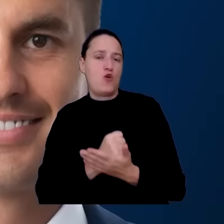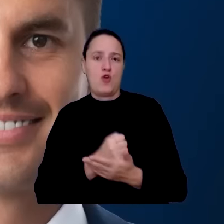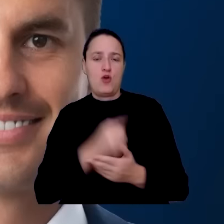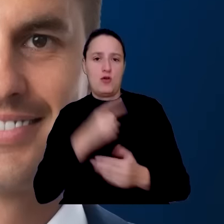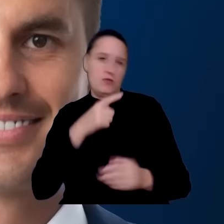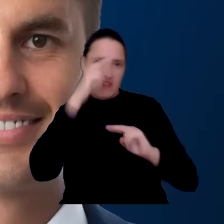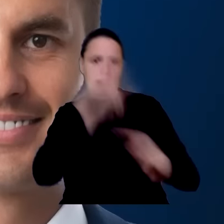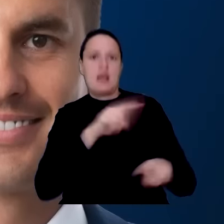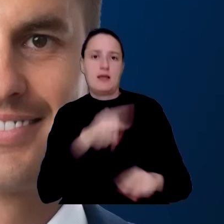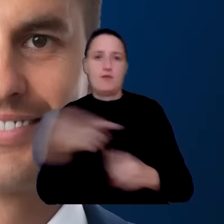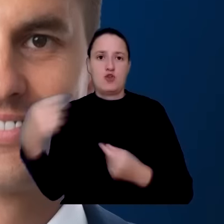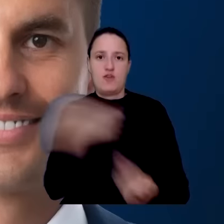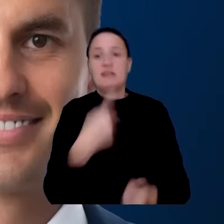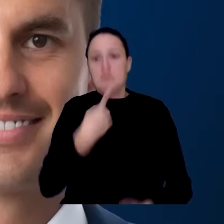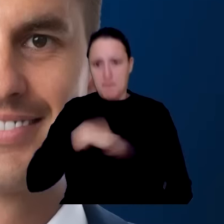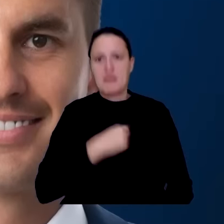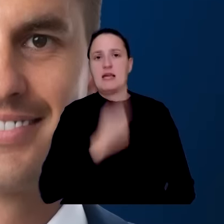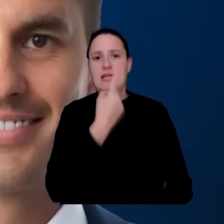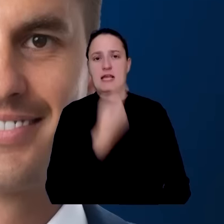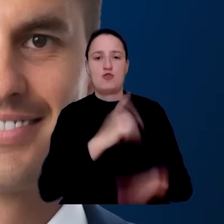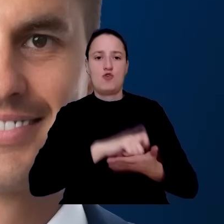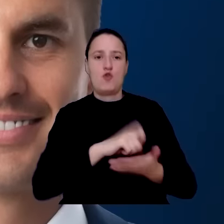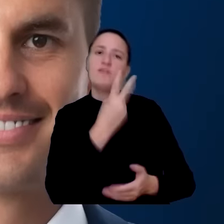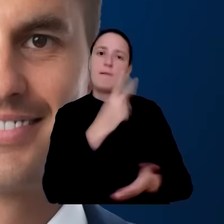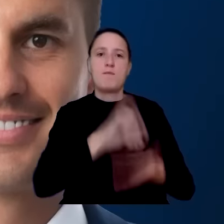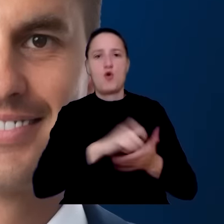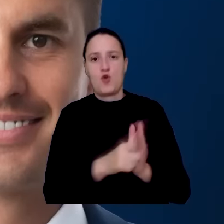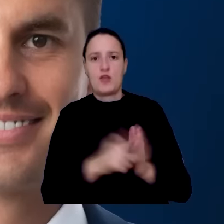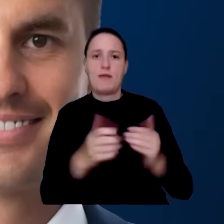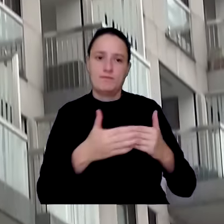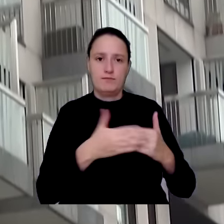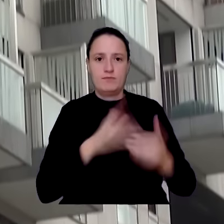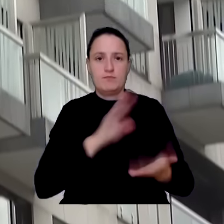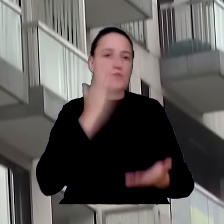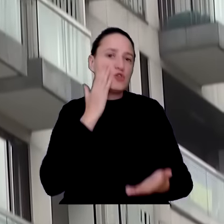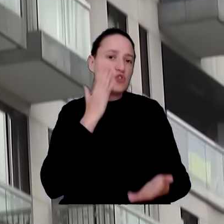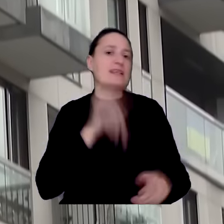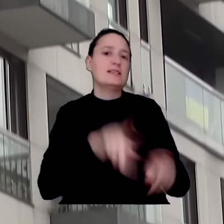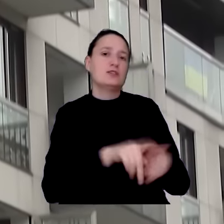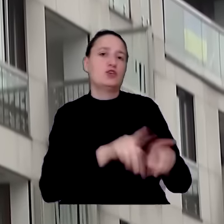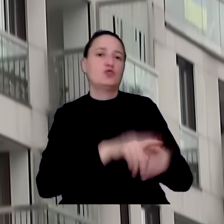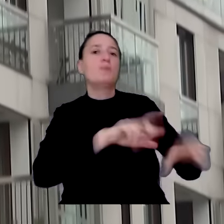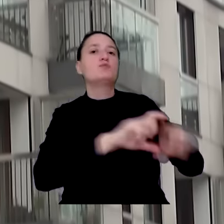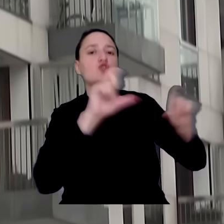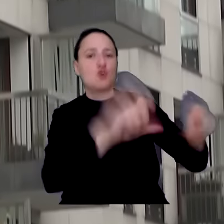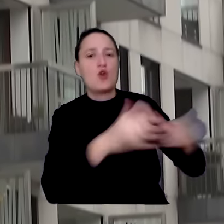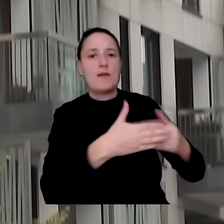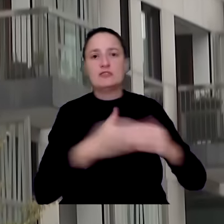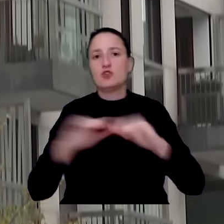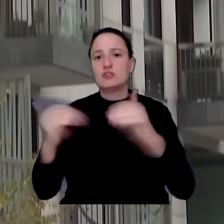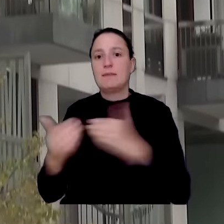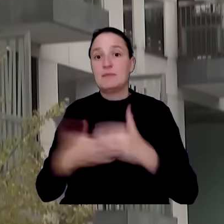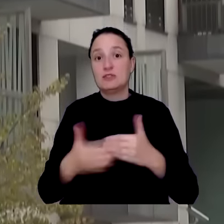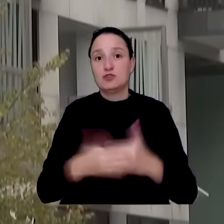w Warszawie jedno dwupokojowe mieszkanie umiejscowione w pobliżu Sejmu i przedszkola dzieci. Jak ujawniła w rozmowie z wyborczą poseł Gajewska, Gajewska, prawie